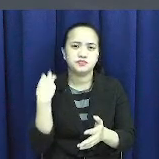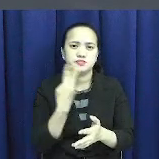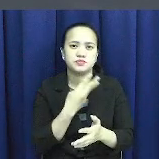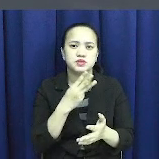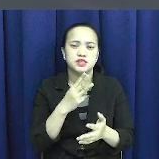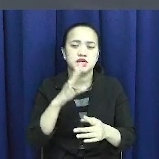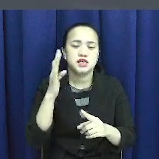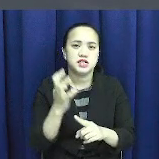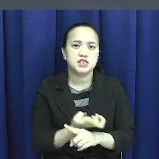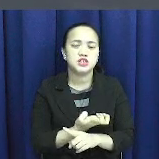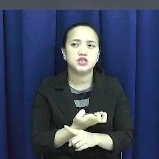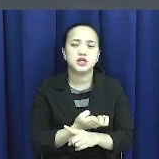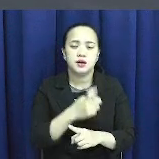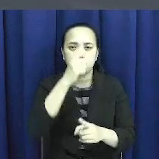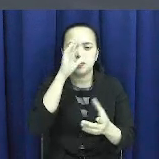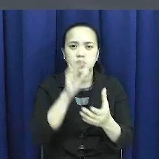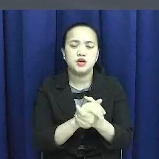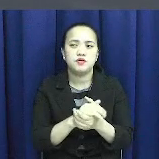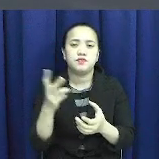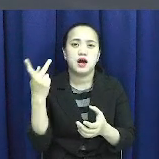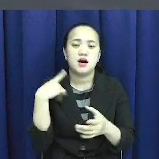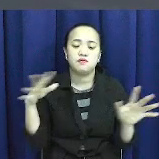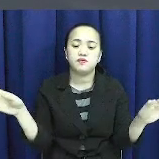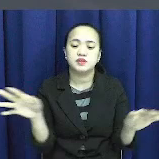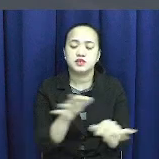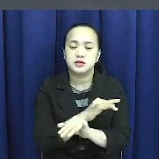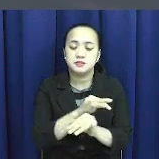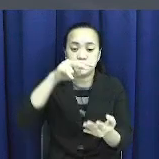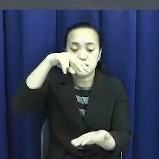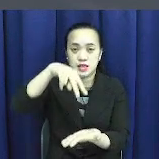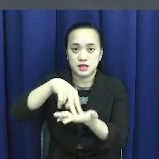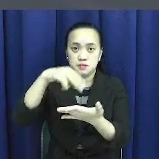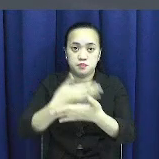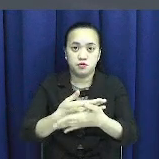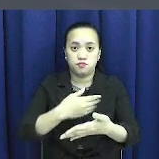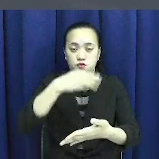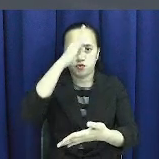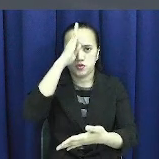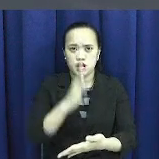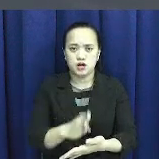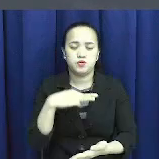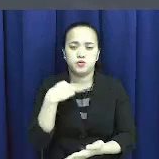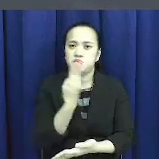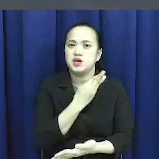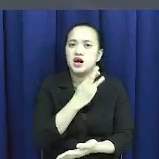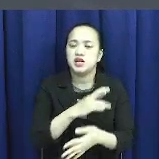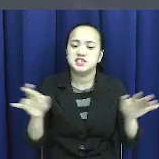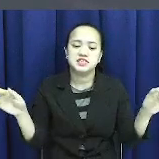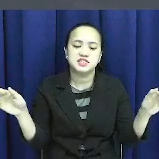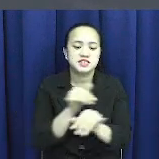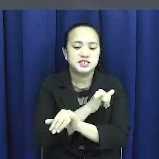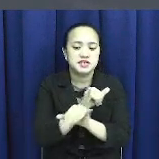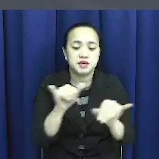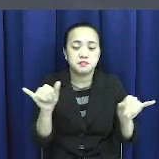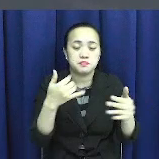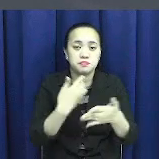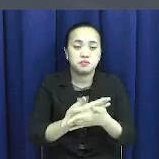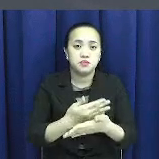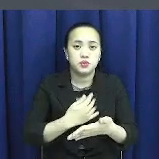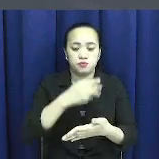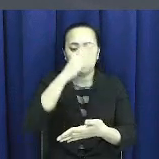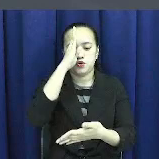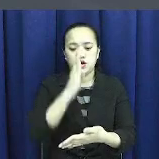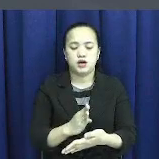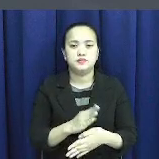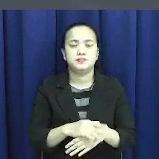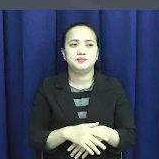has equal standing before God. Bawat isa sa atin, pantay-pantay, napag-aralan po natin yan. Matthew chapter 18 verse number